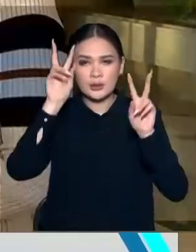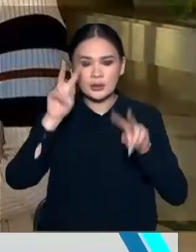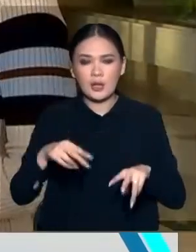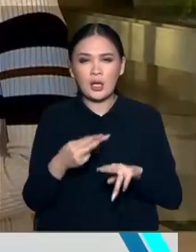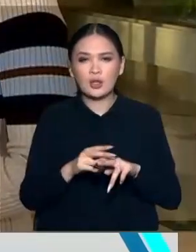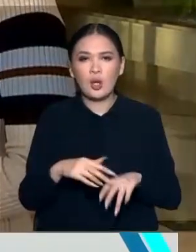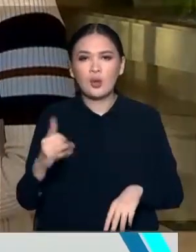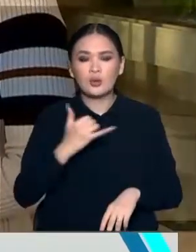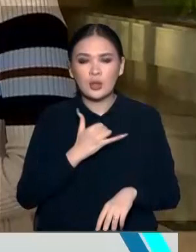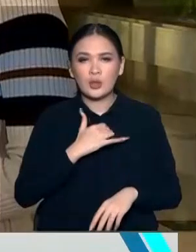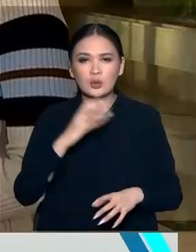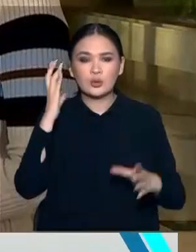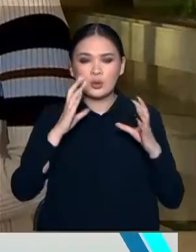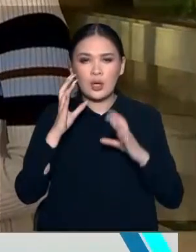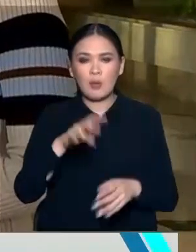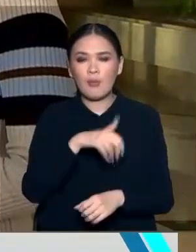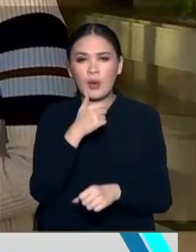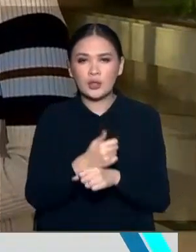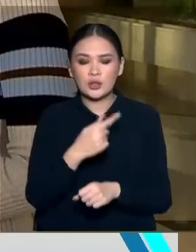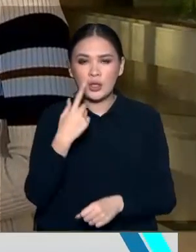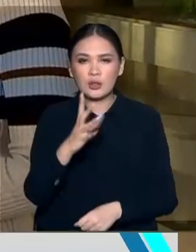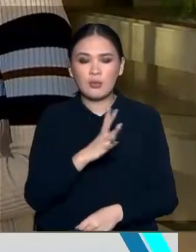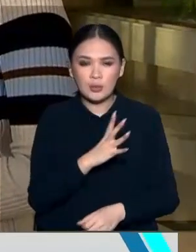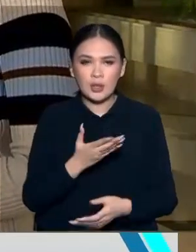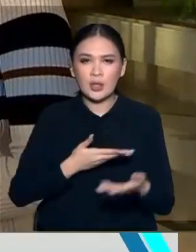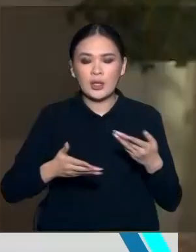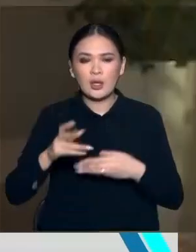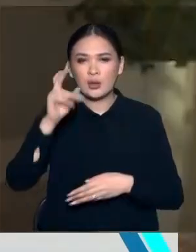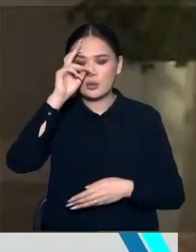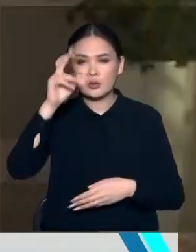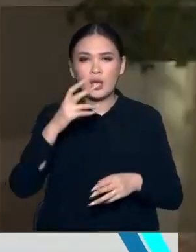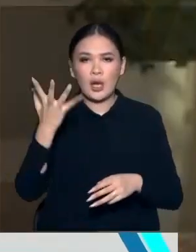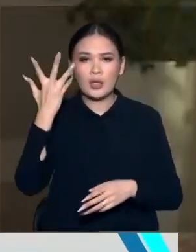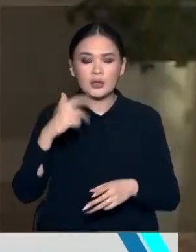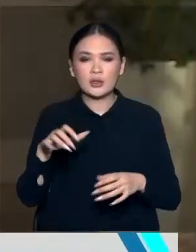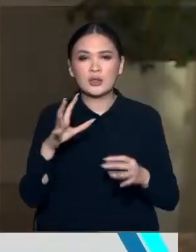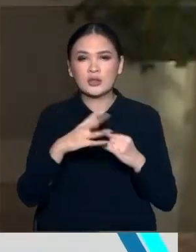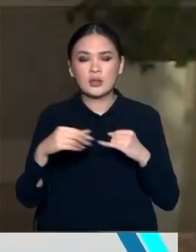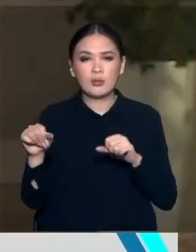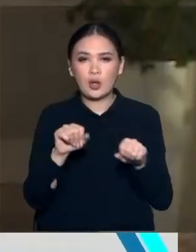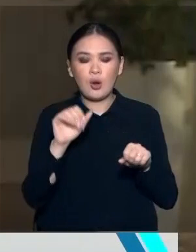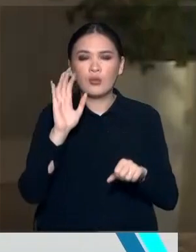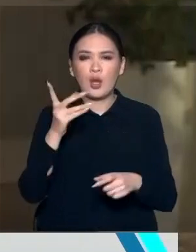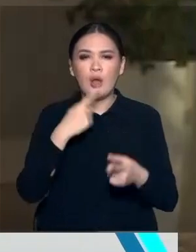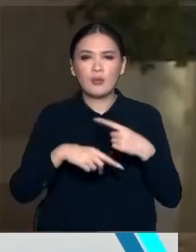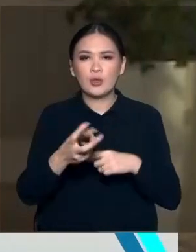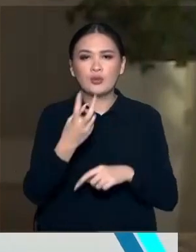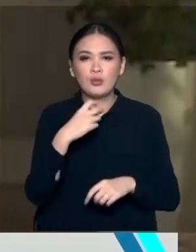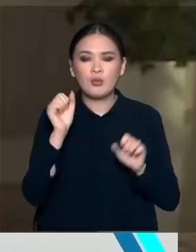Бізге сол универдің басшысы біздің елімізде қашан осы жер сілкінісі тоқтайды, сол кезде оралсаңдар болады деген